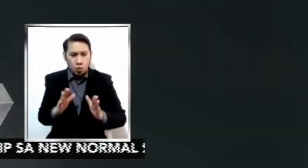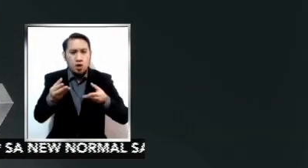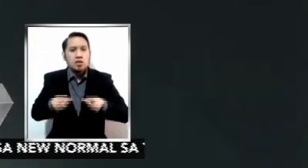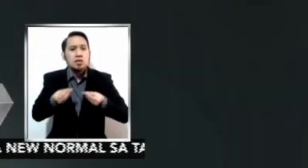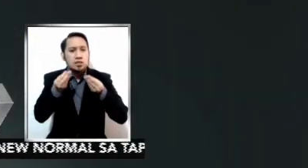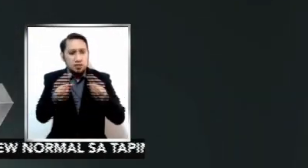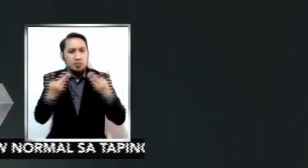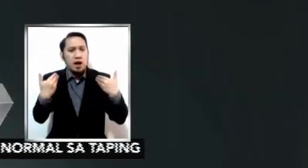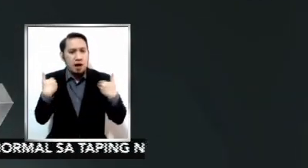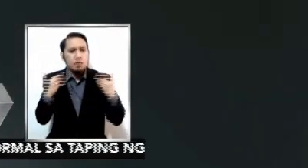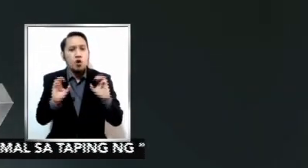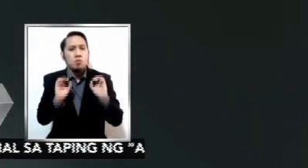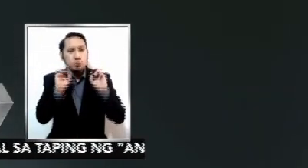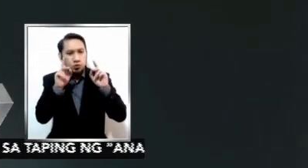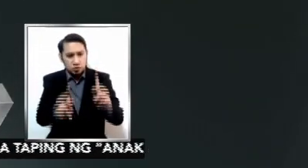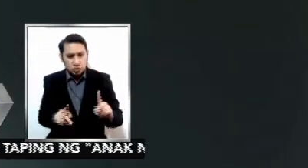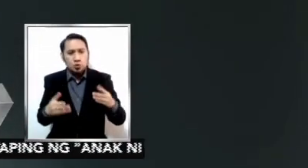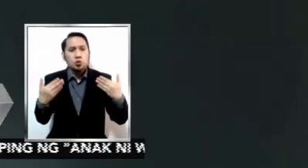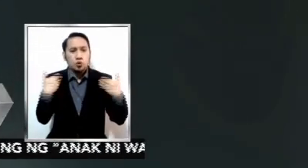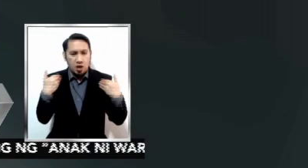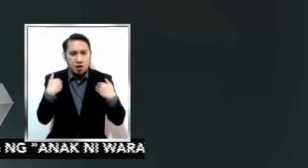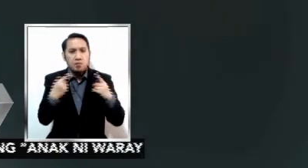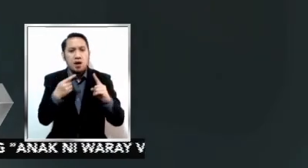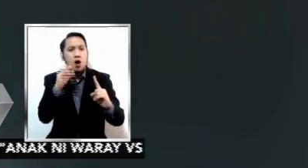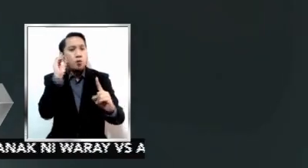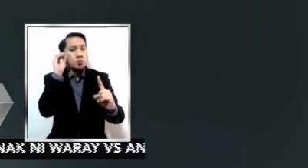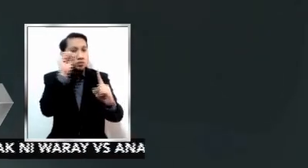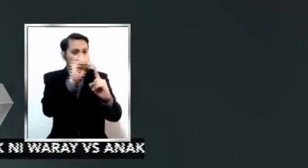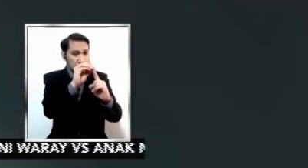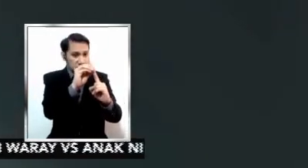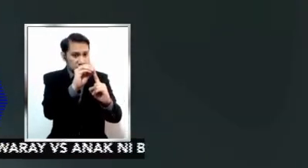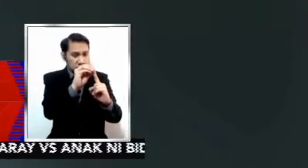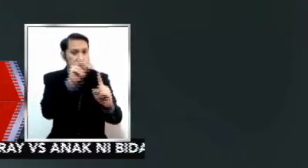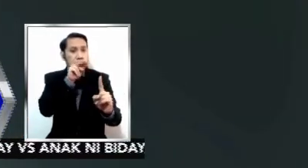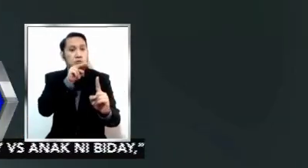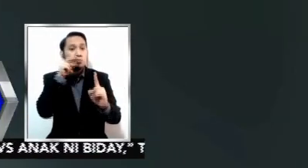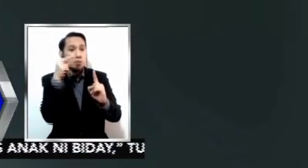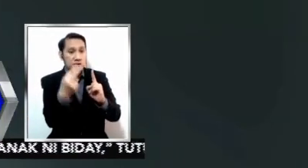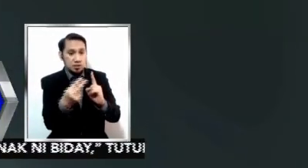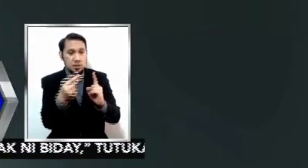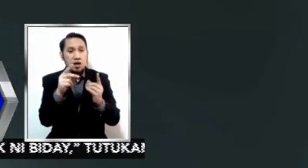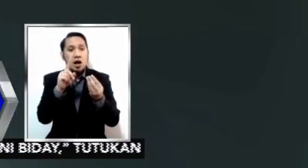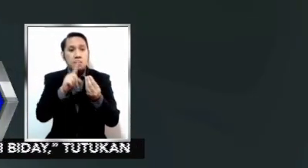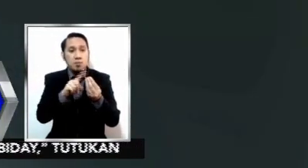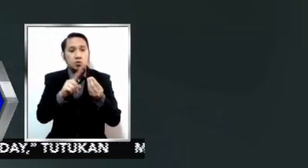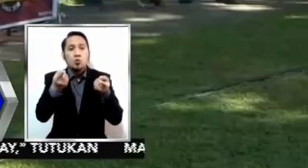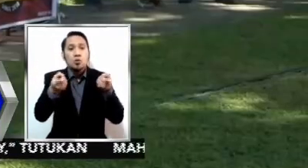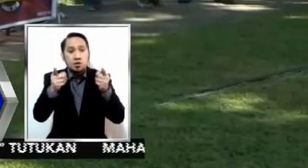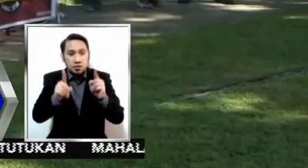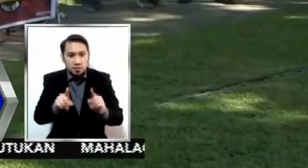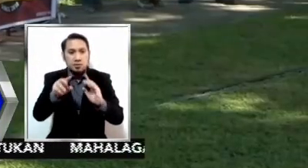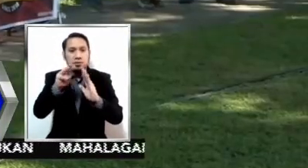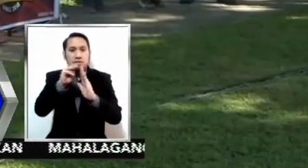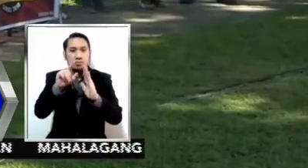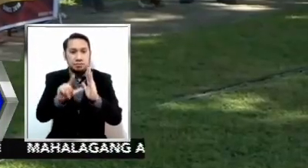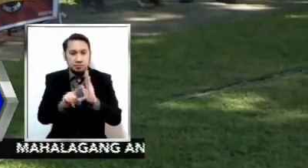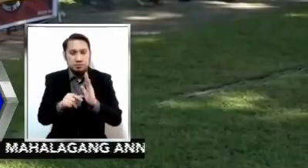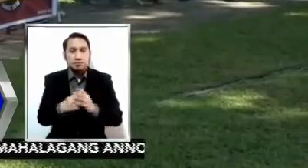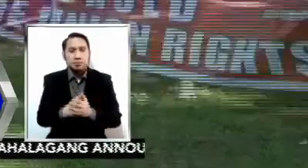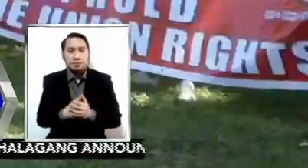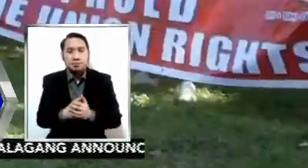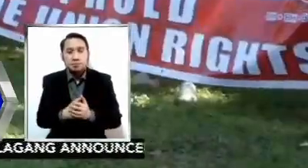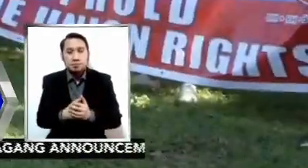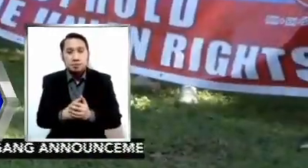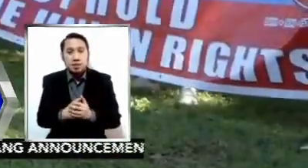opportunity to have an objective perspective of what happened during that time. Ang ilang grupo